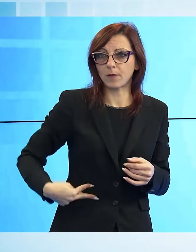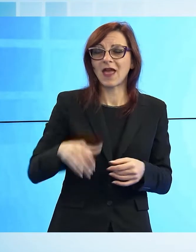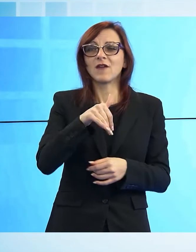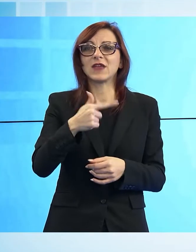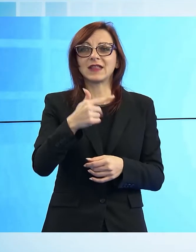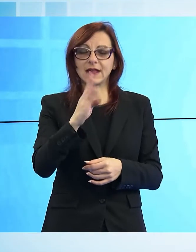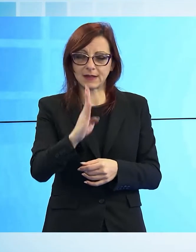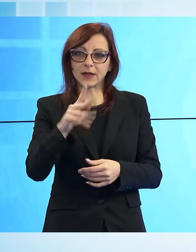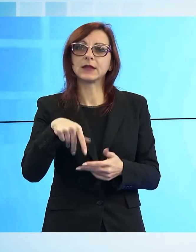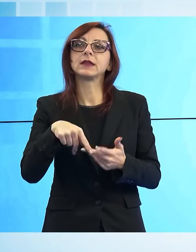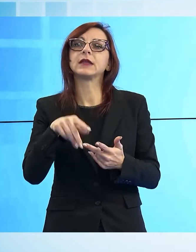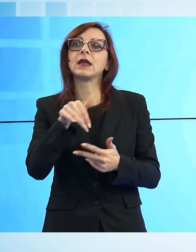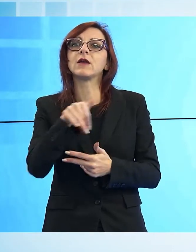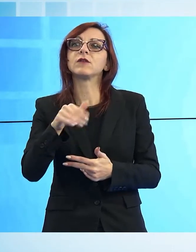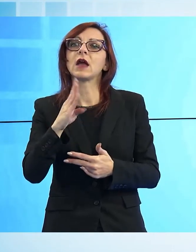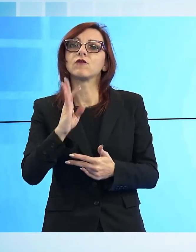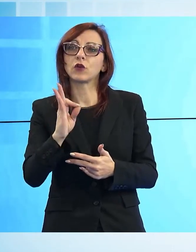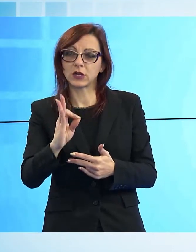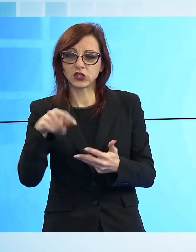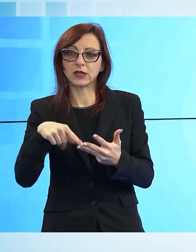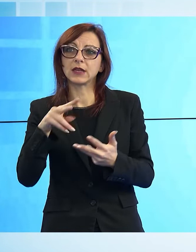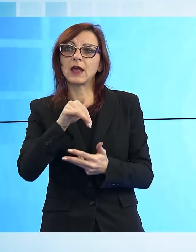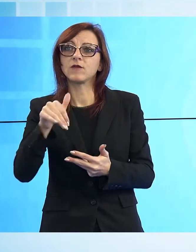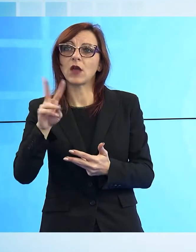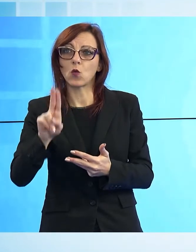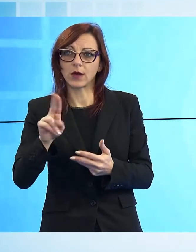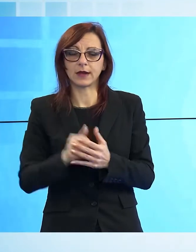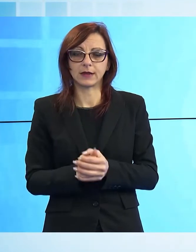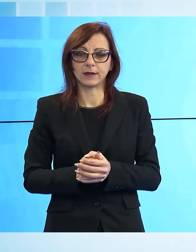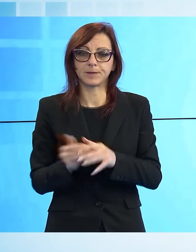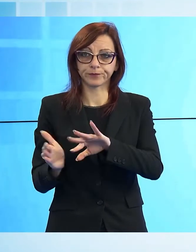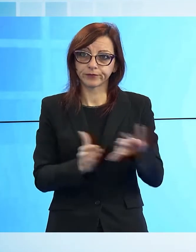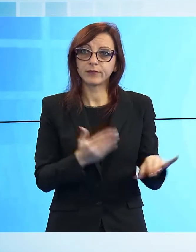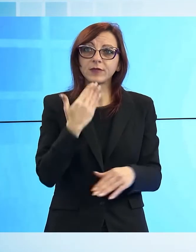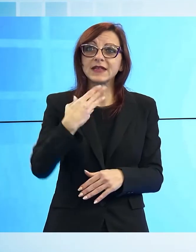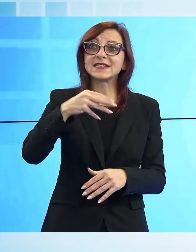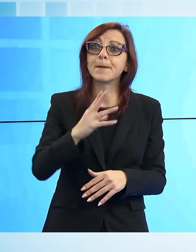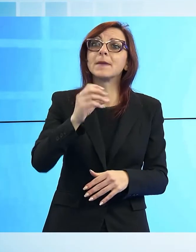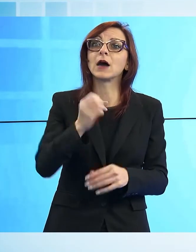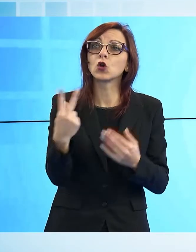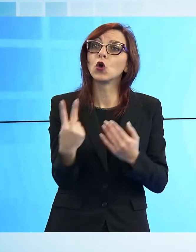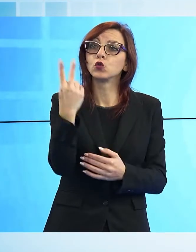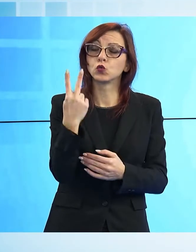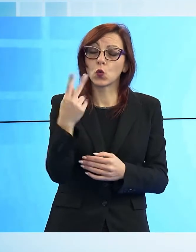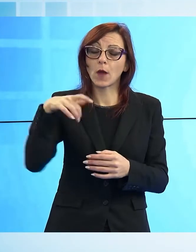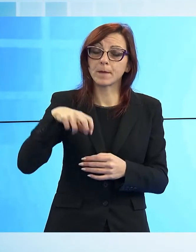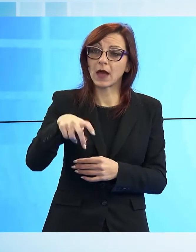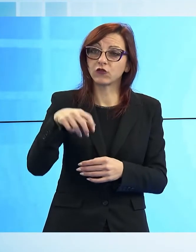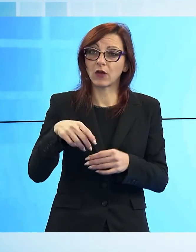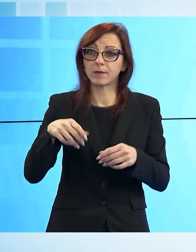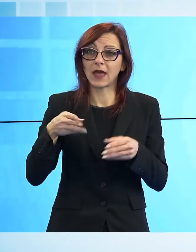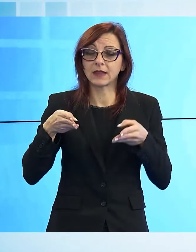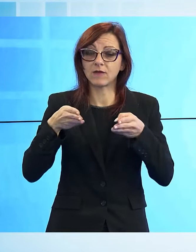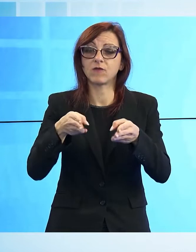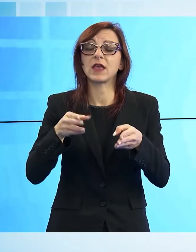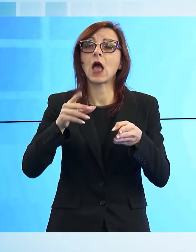via delle Fornacette e in via Ungaretti. A San Marco saranno completamente riqualificati 2 marciapiedi posti su entrambi i lati di via